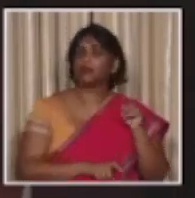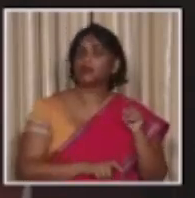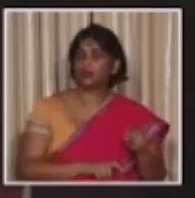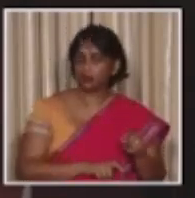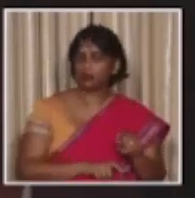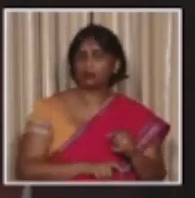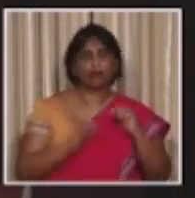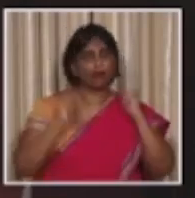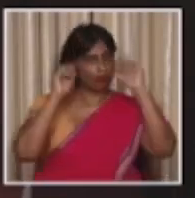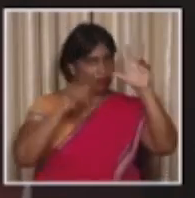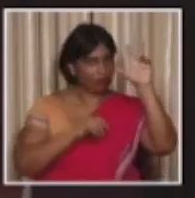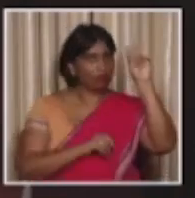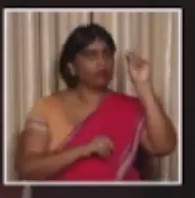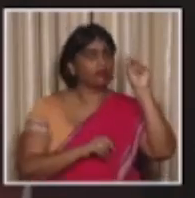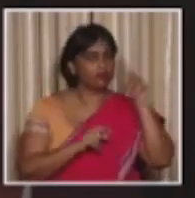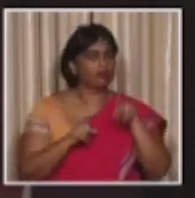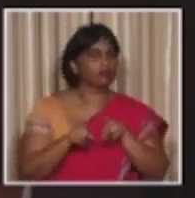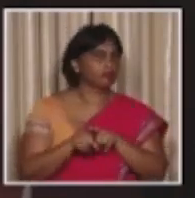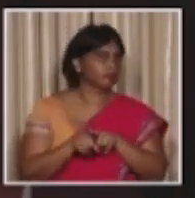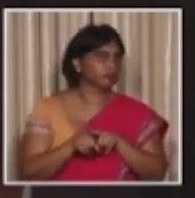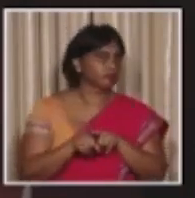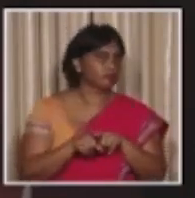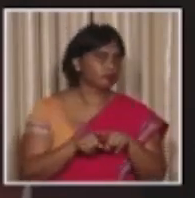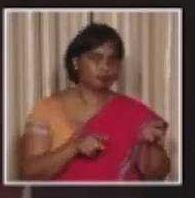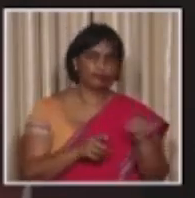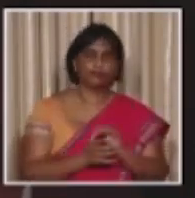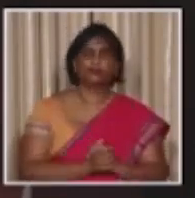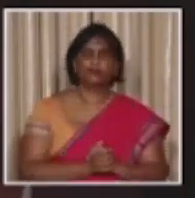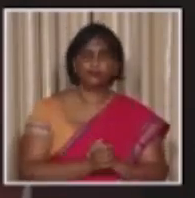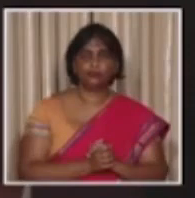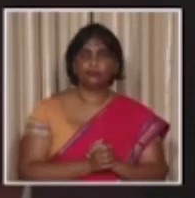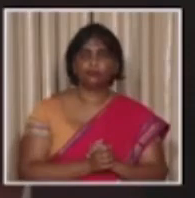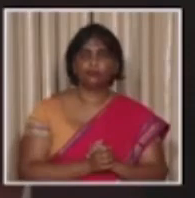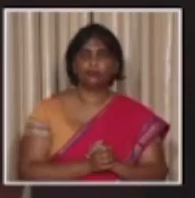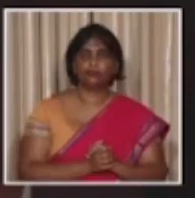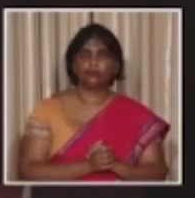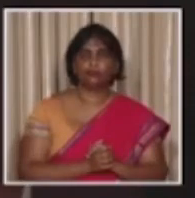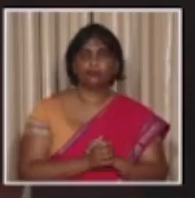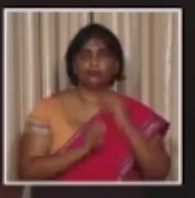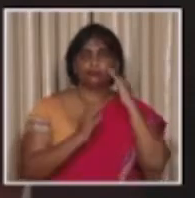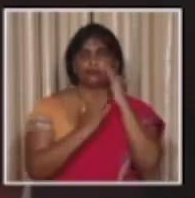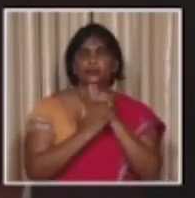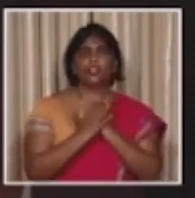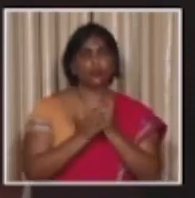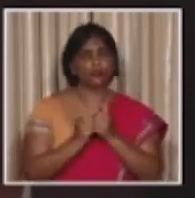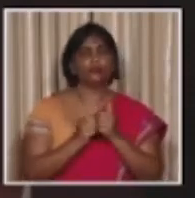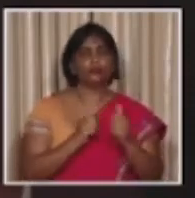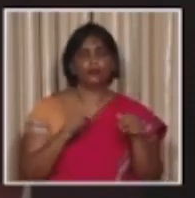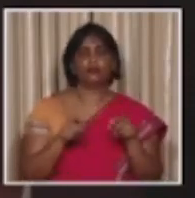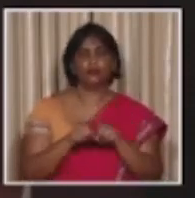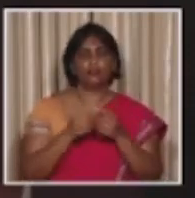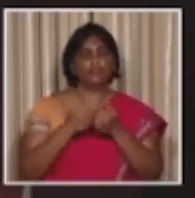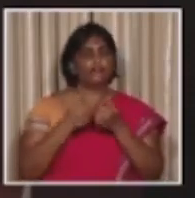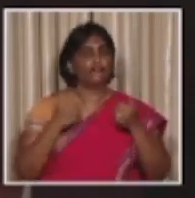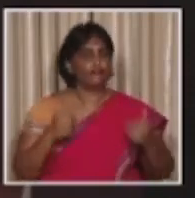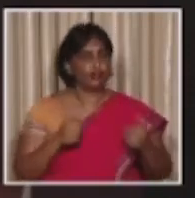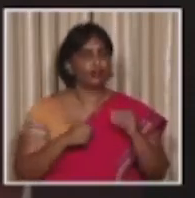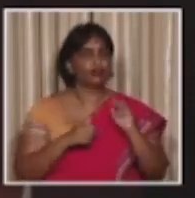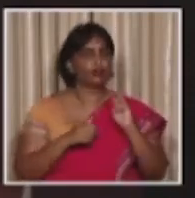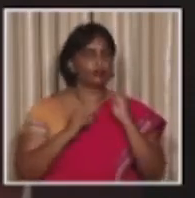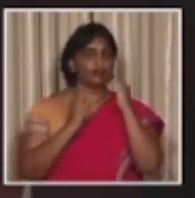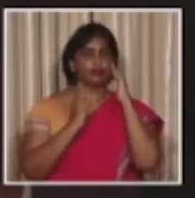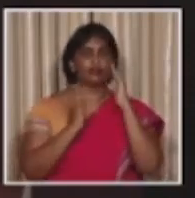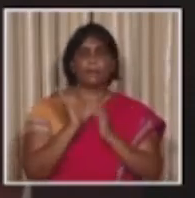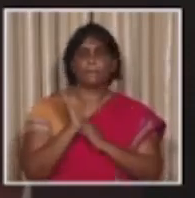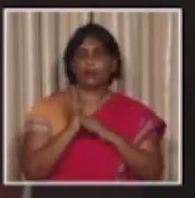මේකද සෞභාග්‍යයේ දැක්ම? මේ රටේ NLDB ගොවිපළවල් 30කට වැඩි ප්‍රමාණයක් මිල්කෝ